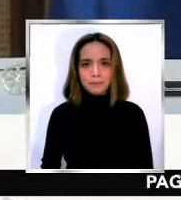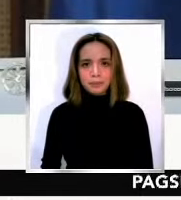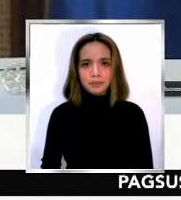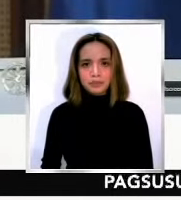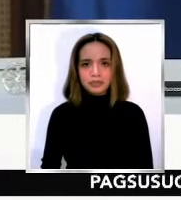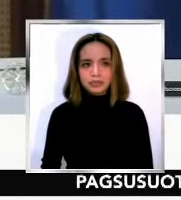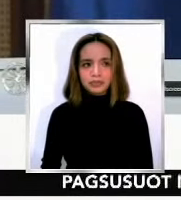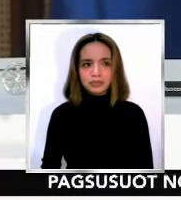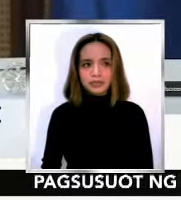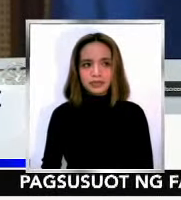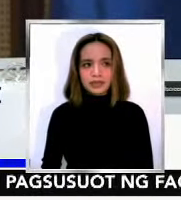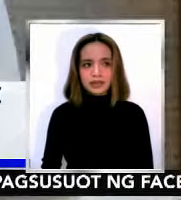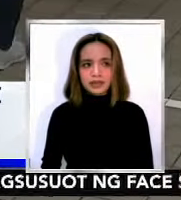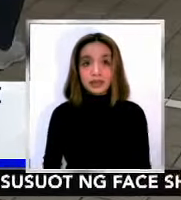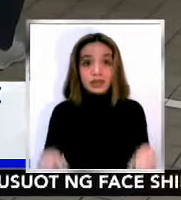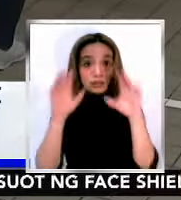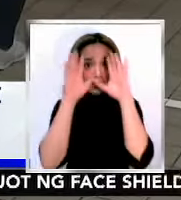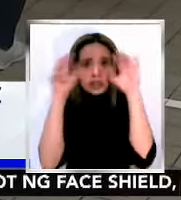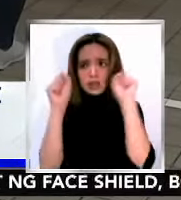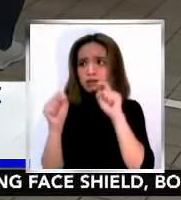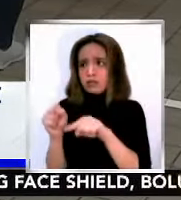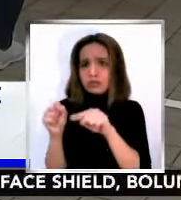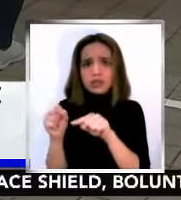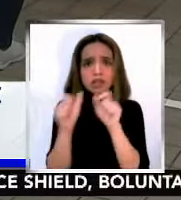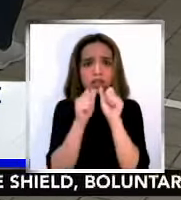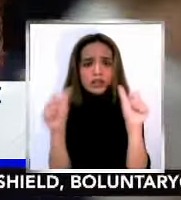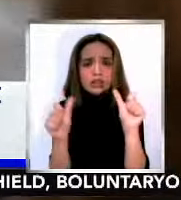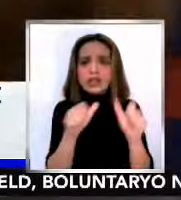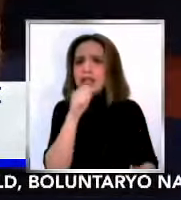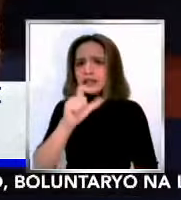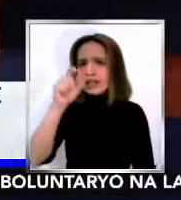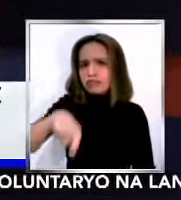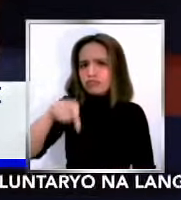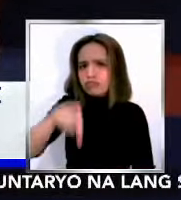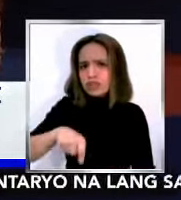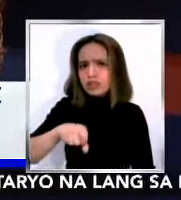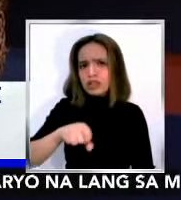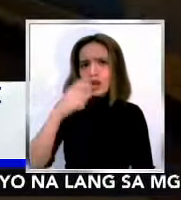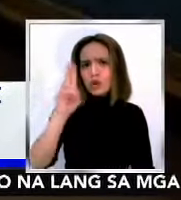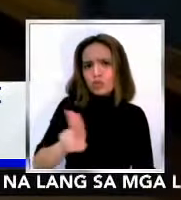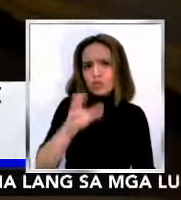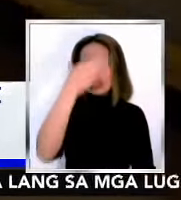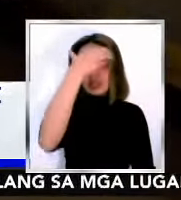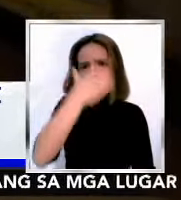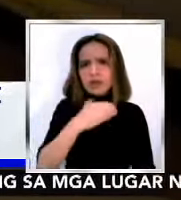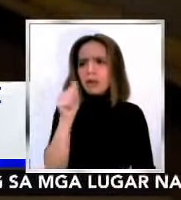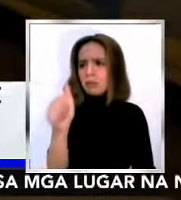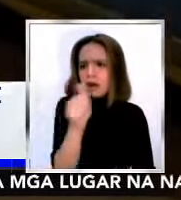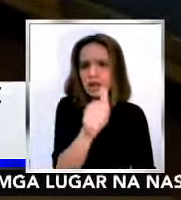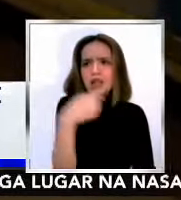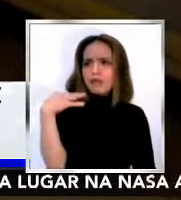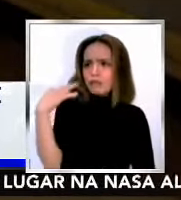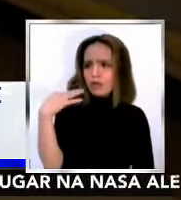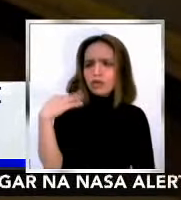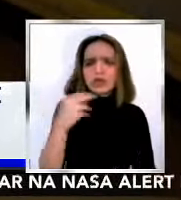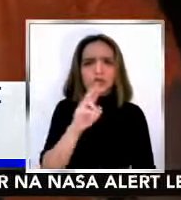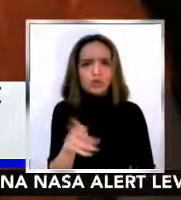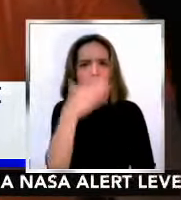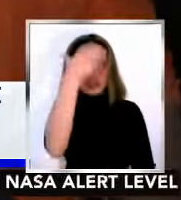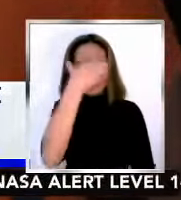Ang Pangulo na mismo ang nagsabi, hindi na mandatory at voluntaryo na lang ang pagsusot ng face shields sa ilang lugar sa